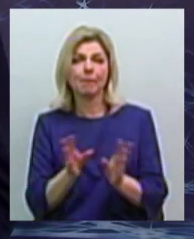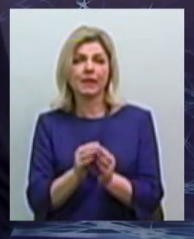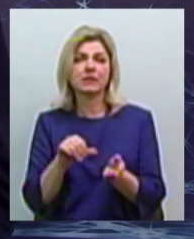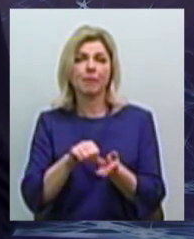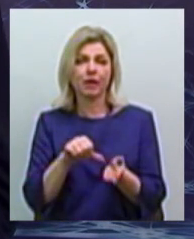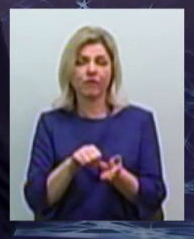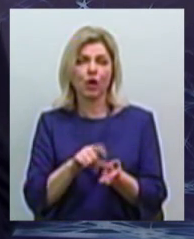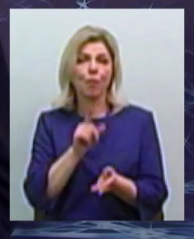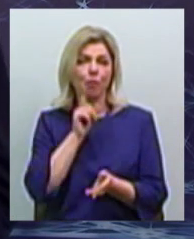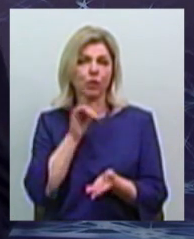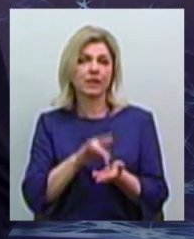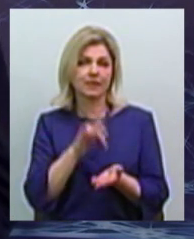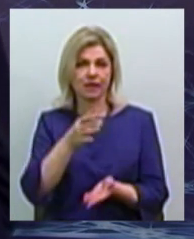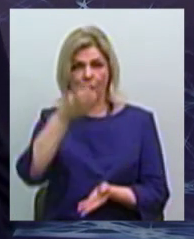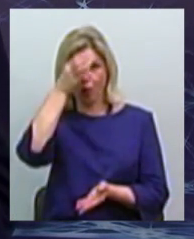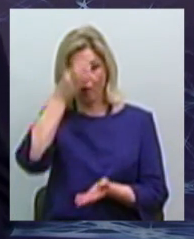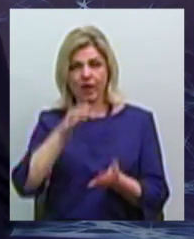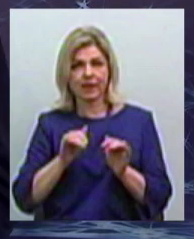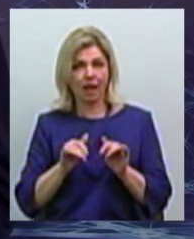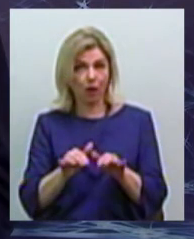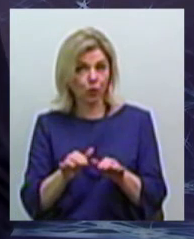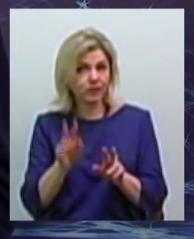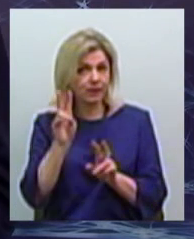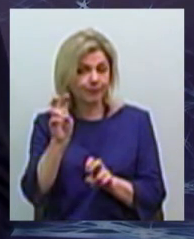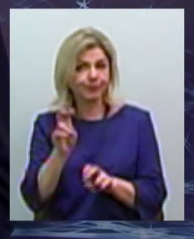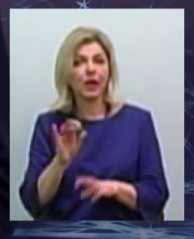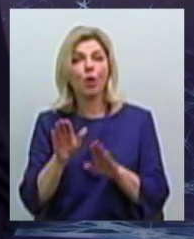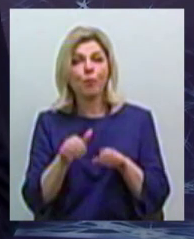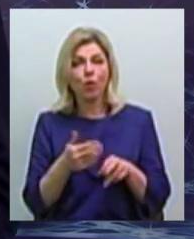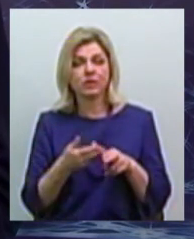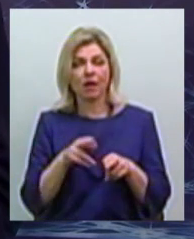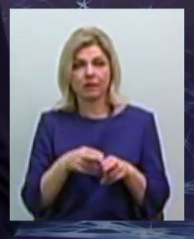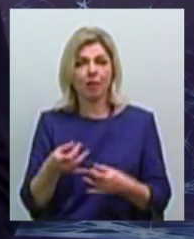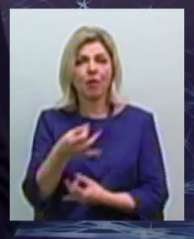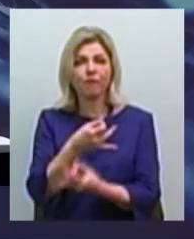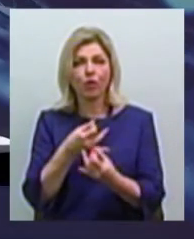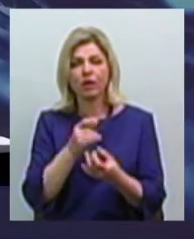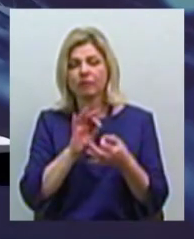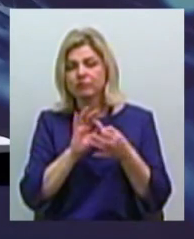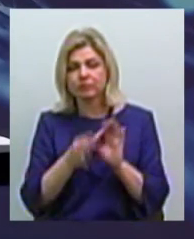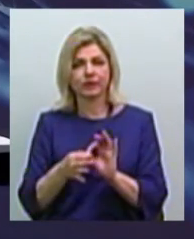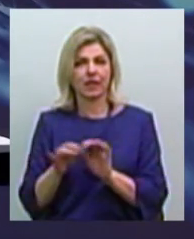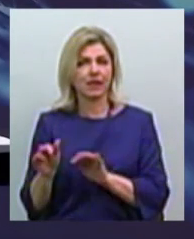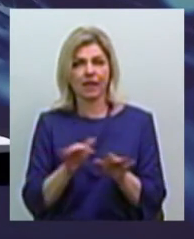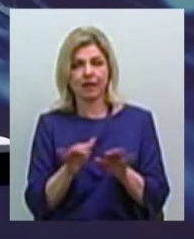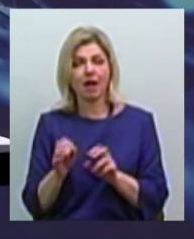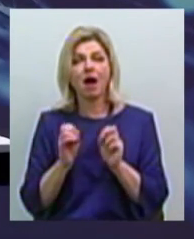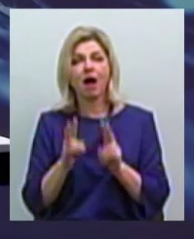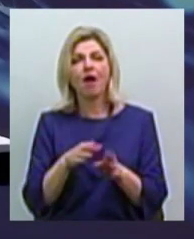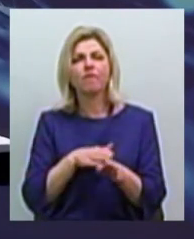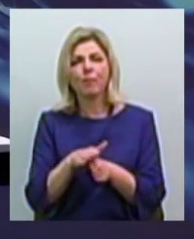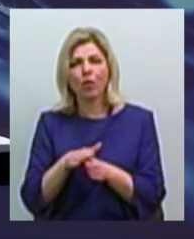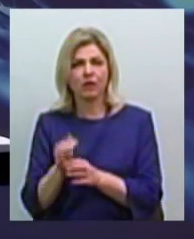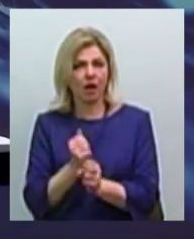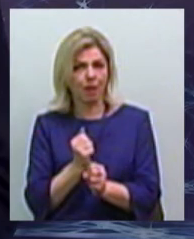організації «Молодіжний центр наукової діяльності». І після цього ми обговорили детальні дії, як реалізувати даний проєкт,